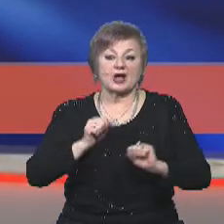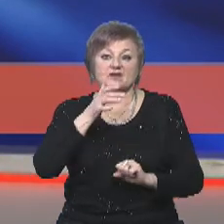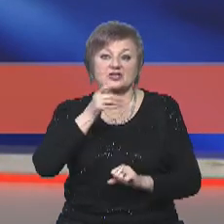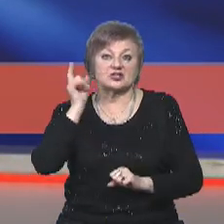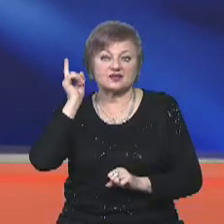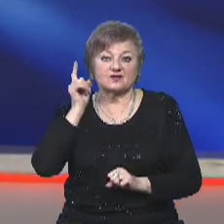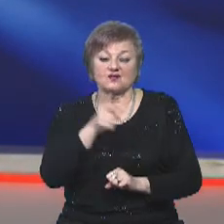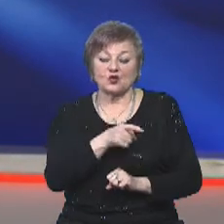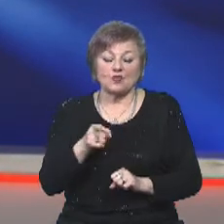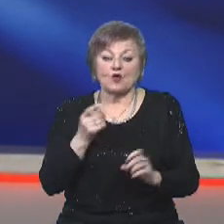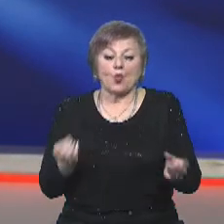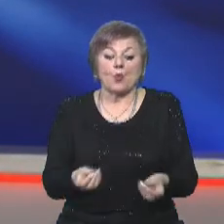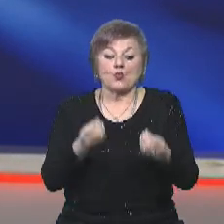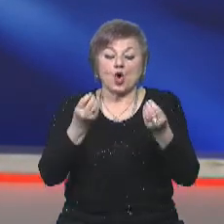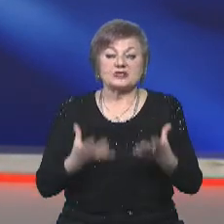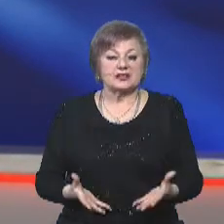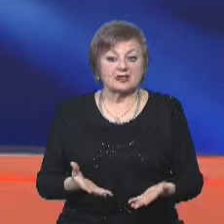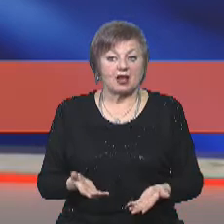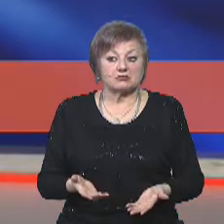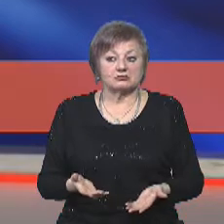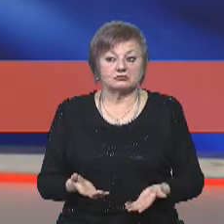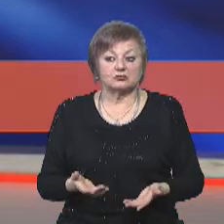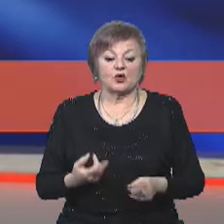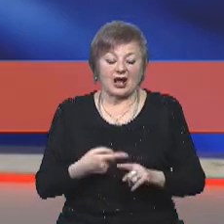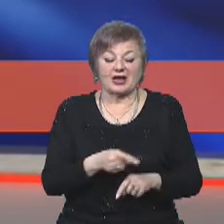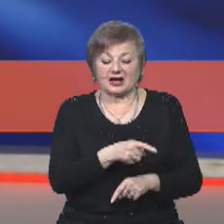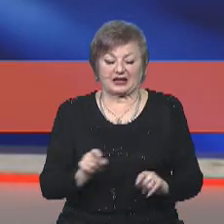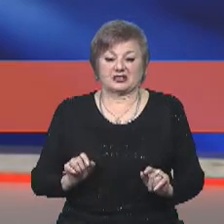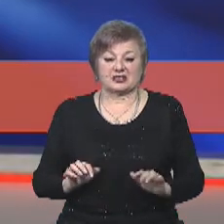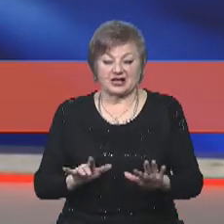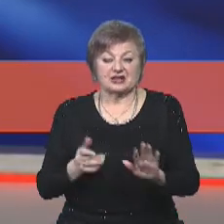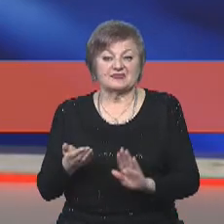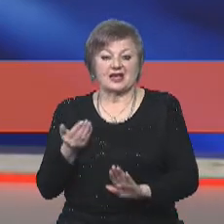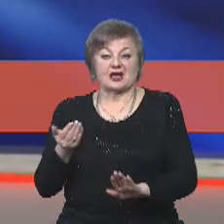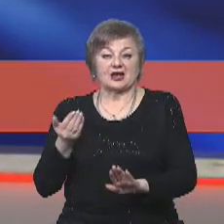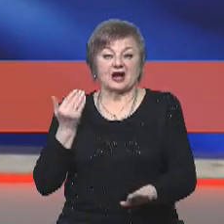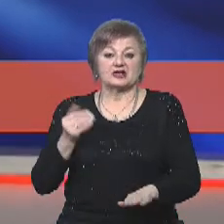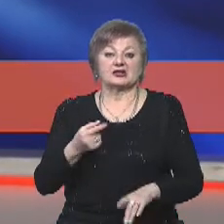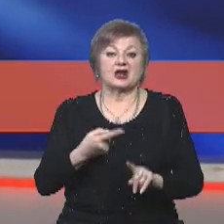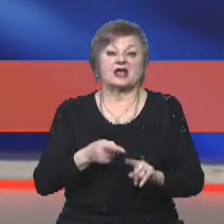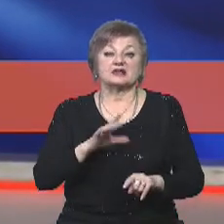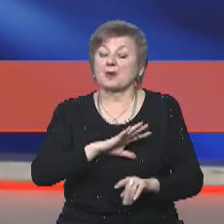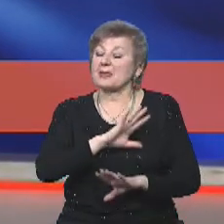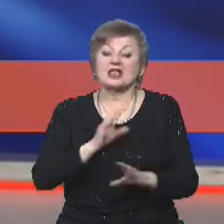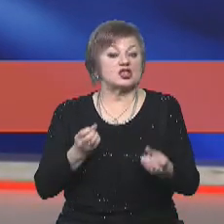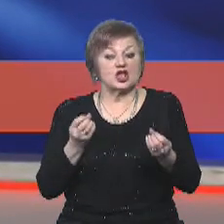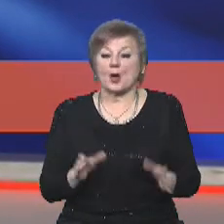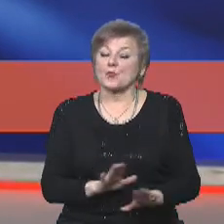время упростило всю эту процедуру. Раньше это была довольно-таки